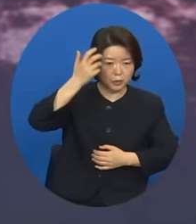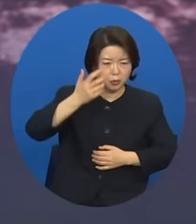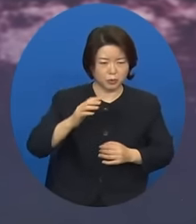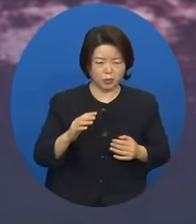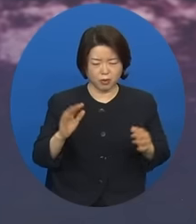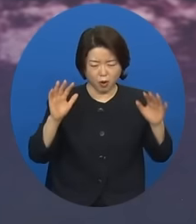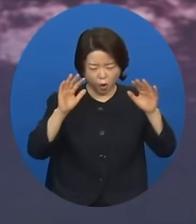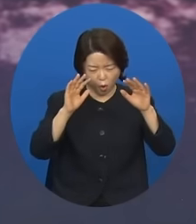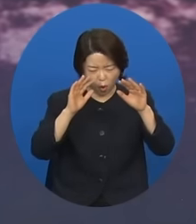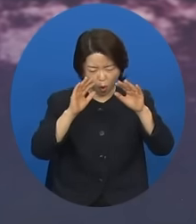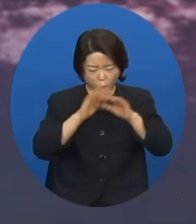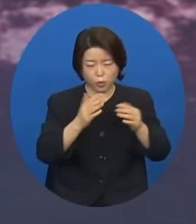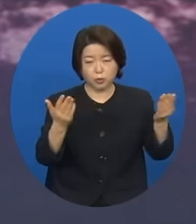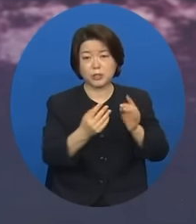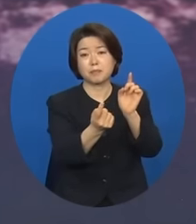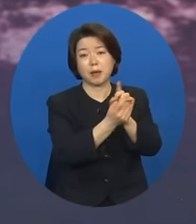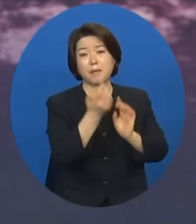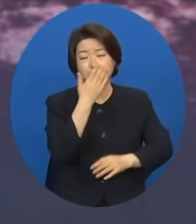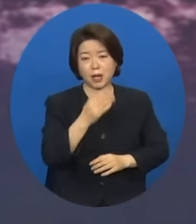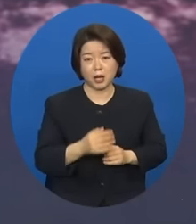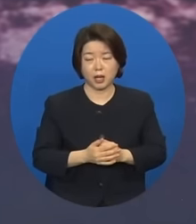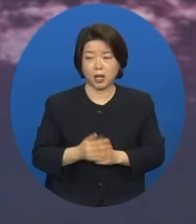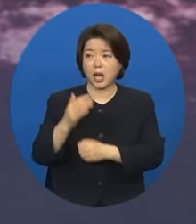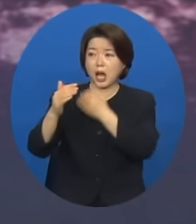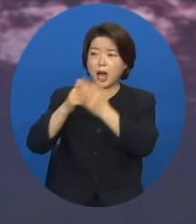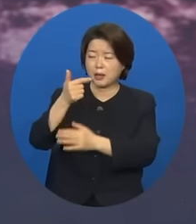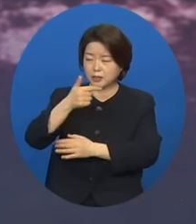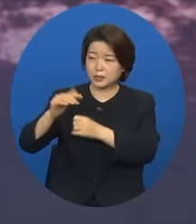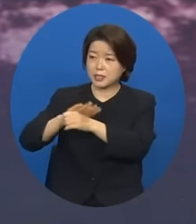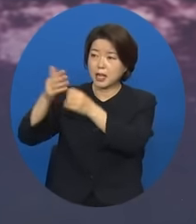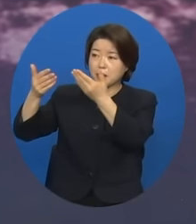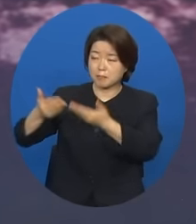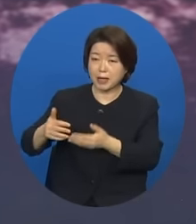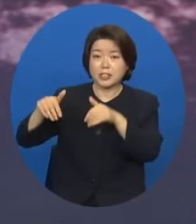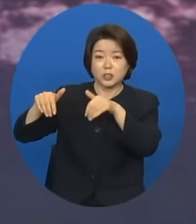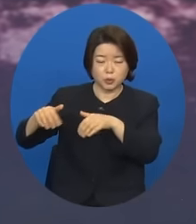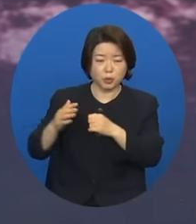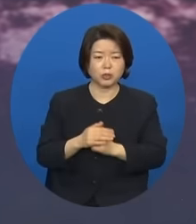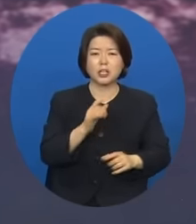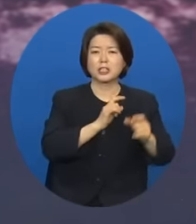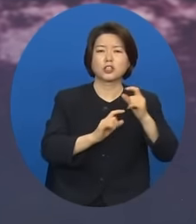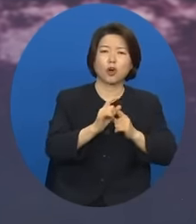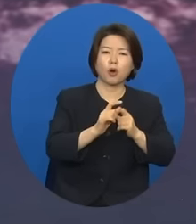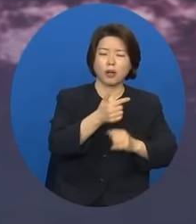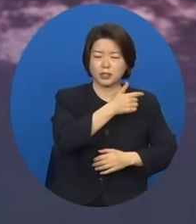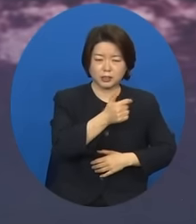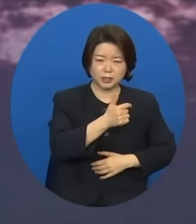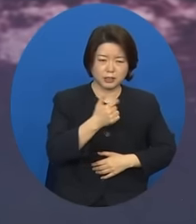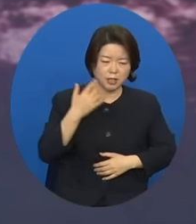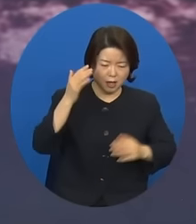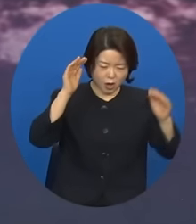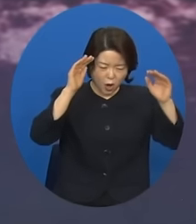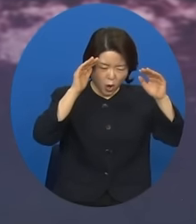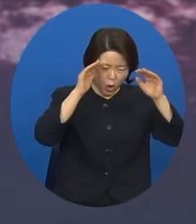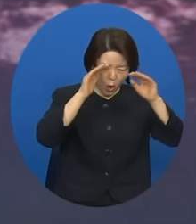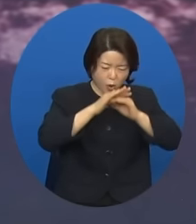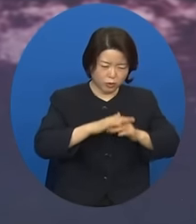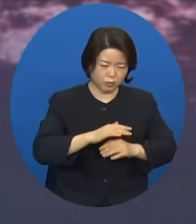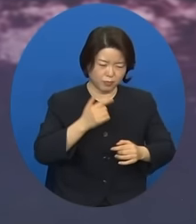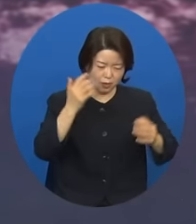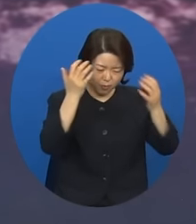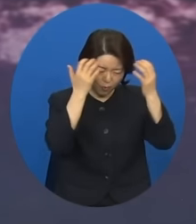있 종들은 그렇지 않은 사람들보다 더 많은 암흑의 고통을 경험했을 거라 저는